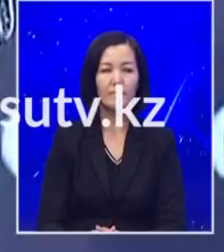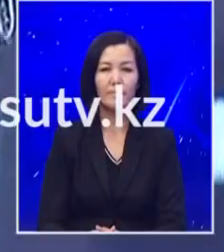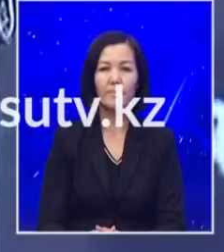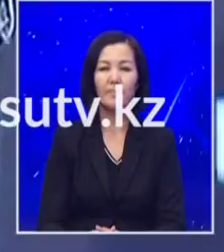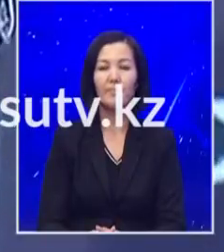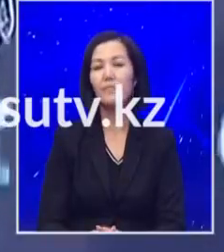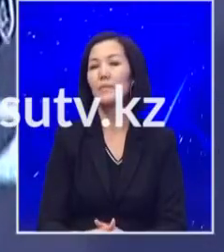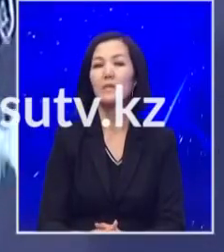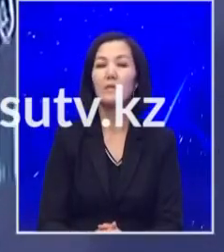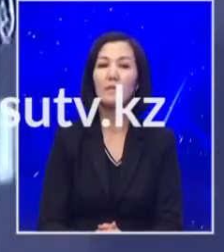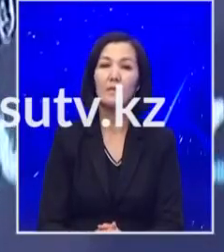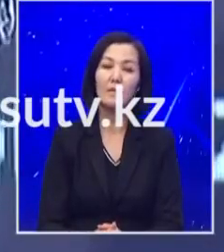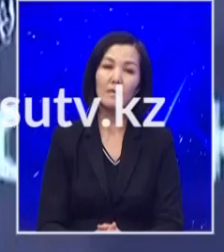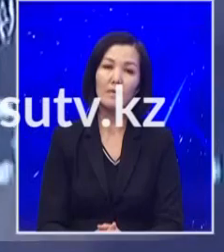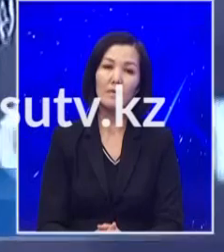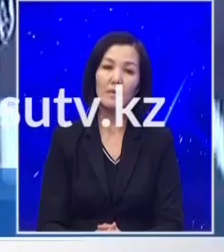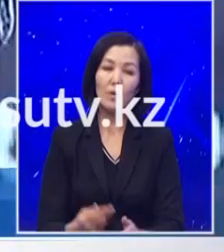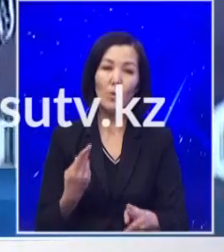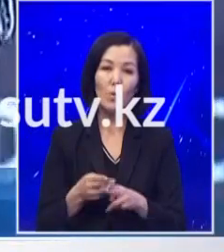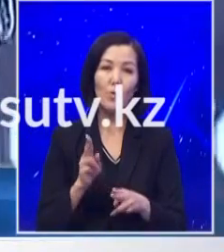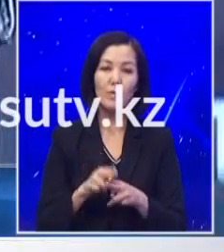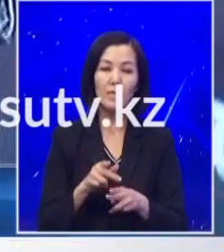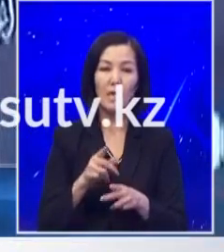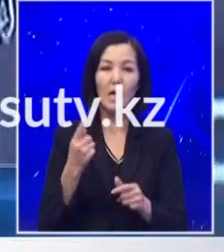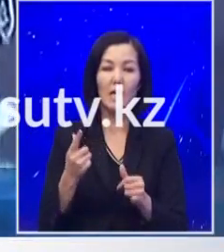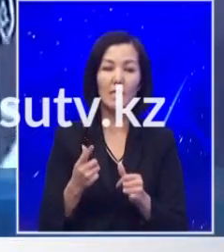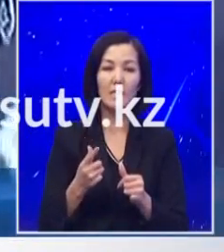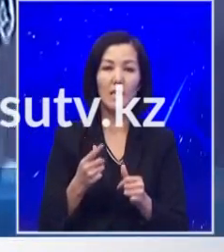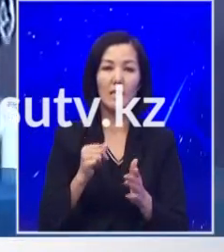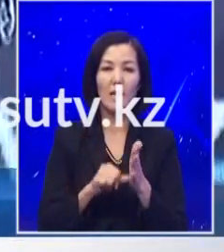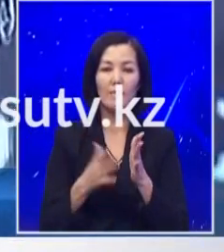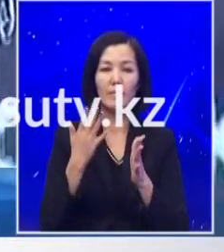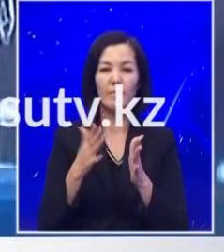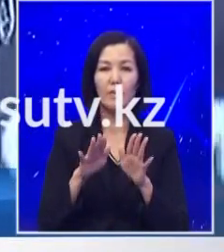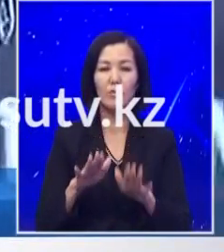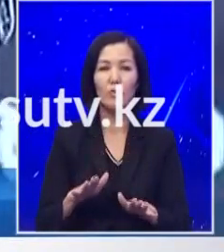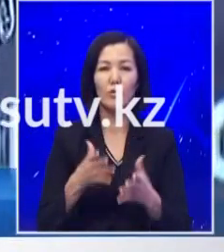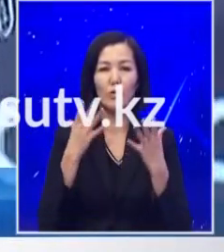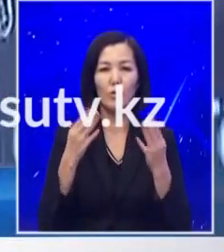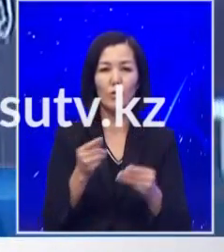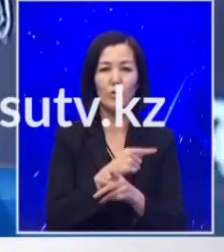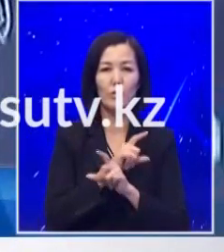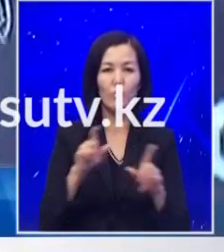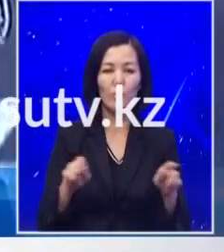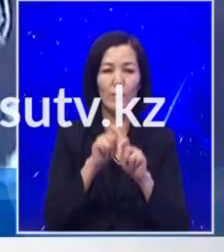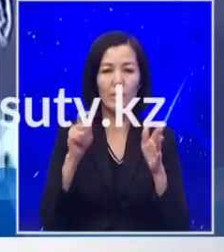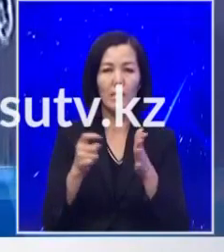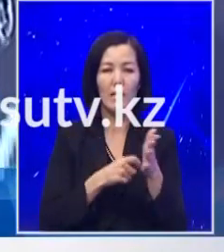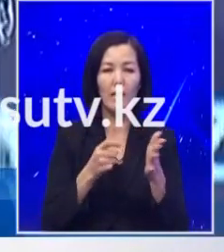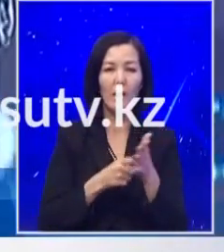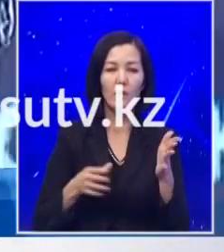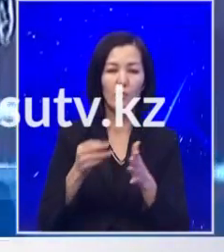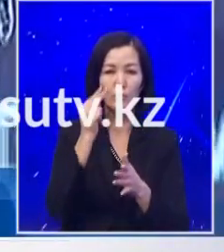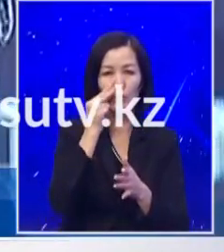За указанный период было развернуто 3. Осы аталған жылдары балалар үшін 65 орындық 3 күндізгі бөлімдер ашылды. Қарағанды облысында және